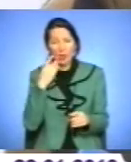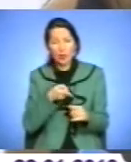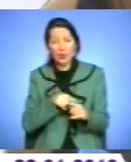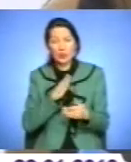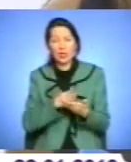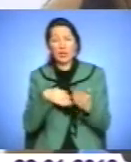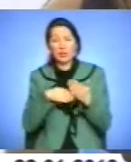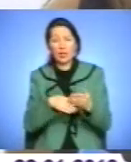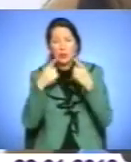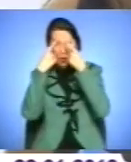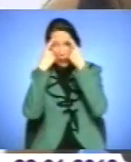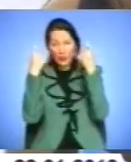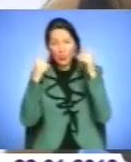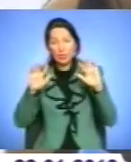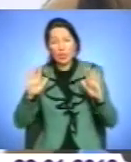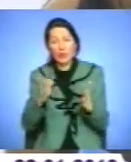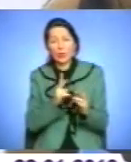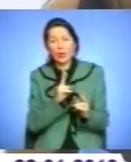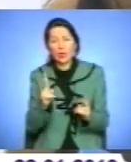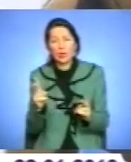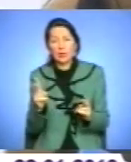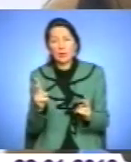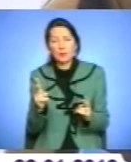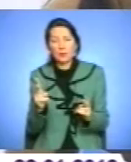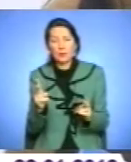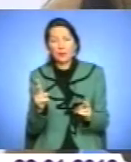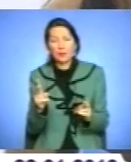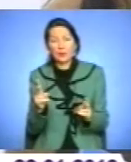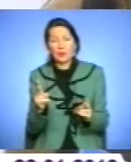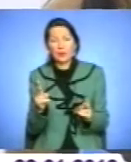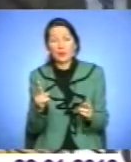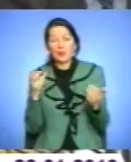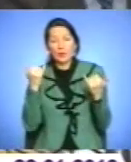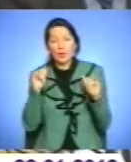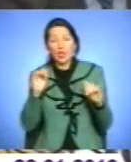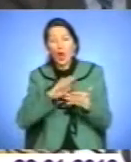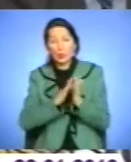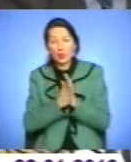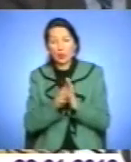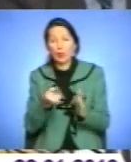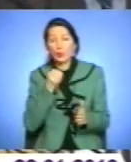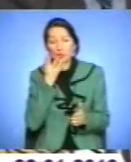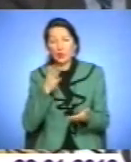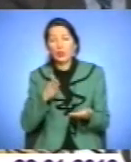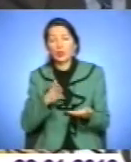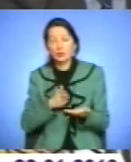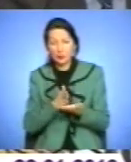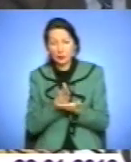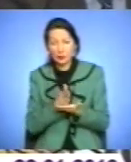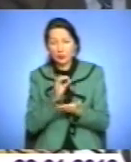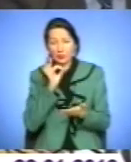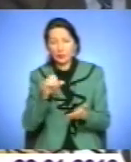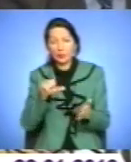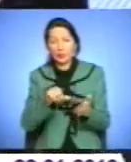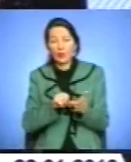засіб оповіщення на випадок якихось авральних обставин. До позитивних тенденцій, каже представник Національної ради